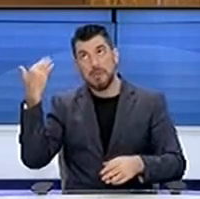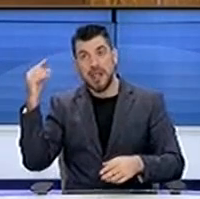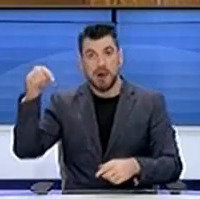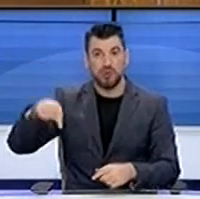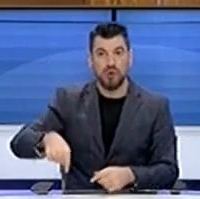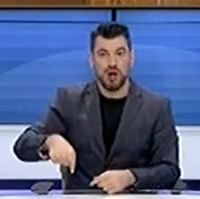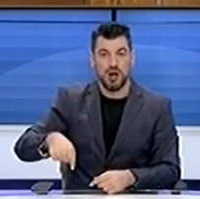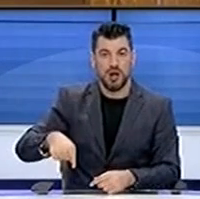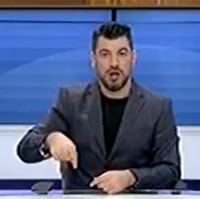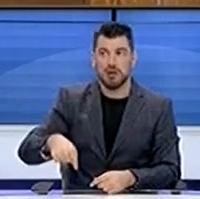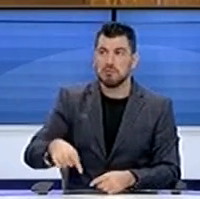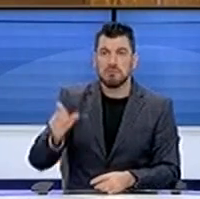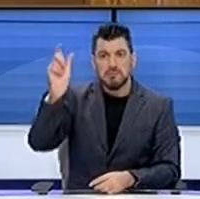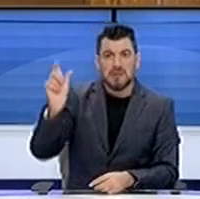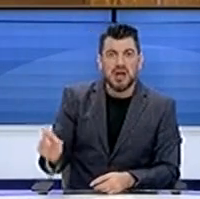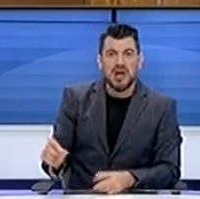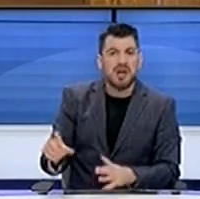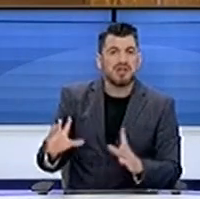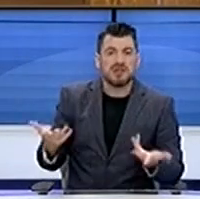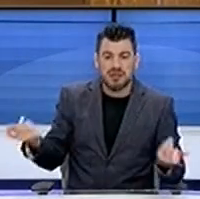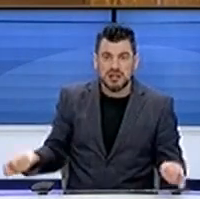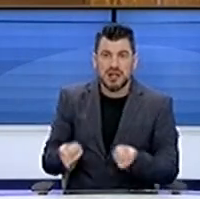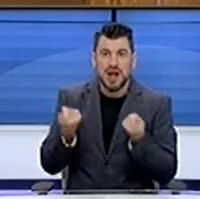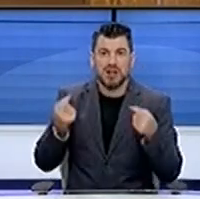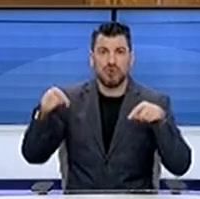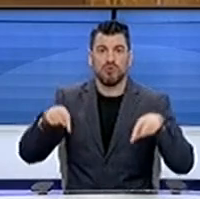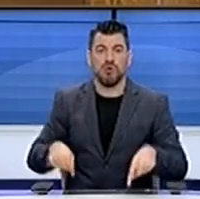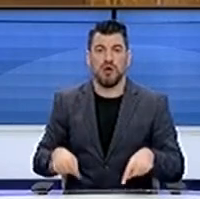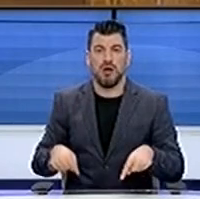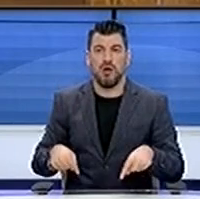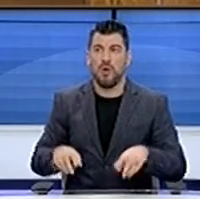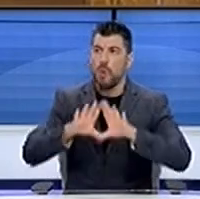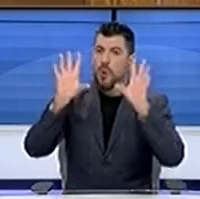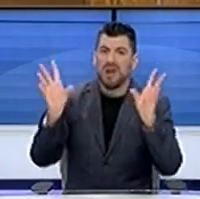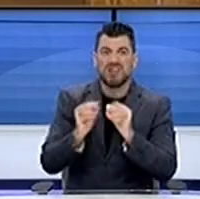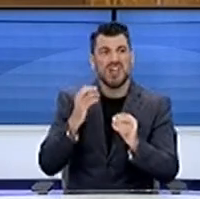αυτή η αποτελεσματικότητα των φοβερών τεχνοκρατών που έχετε δίπλα σας?